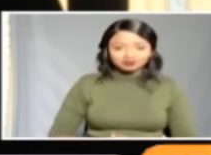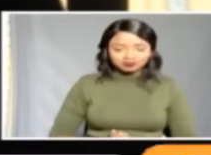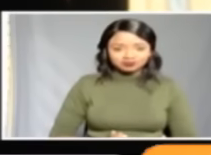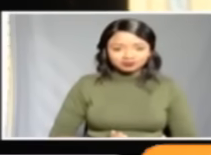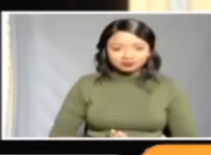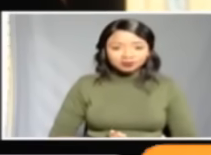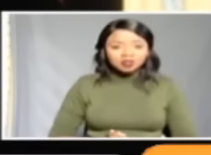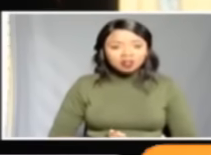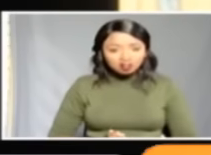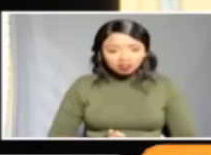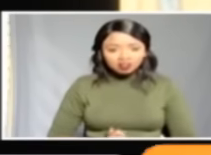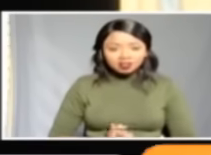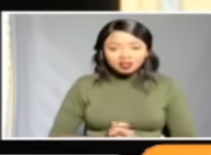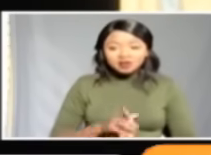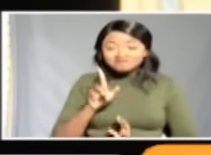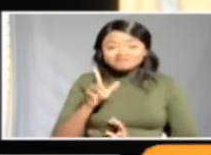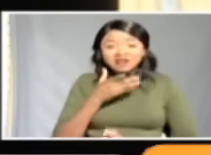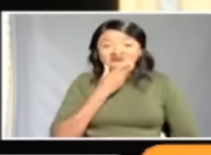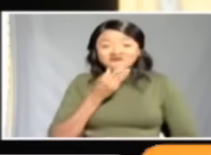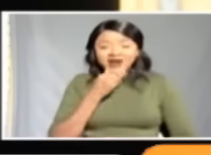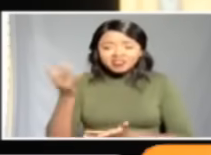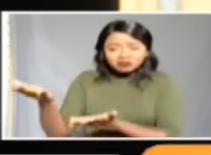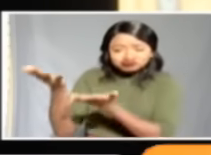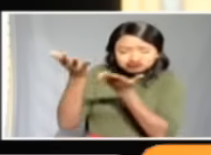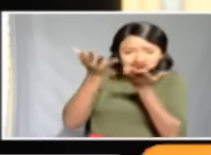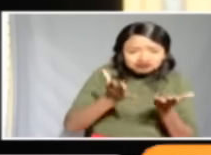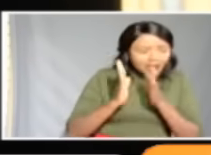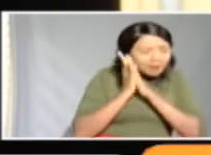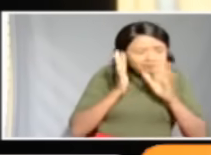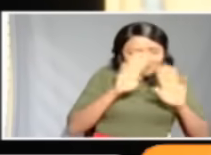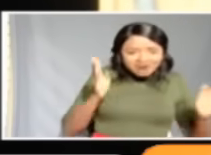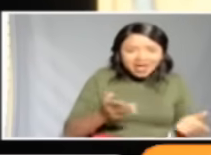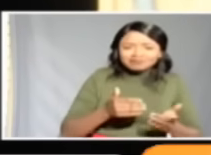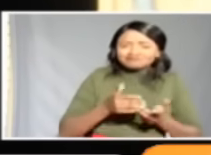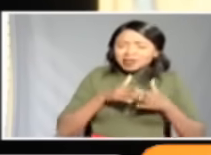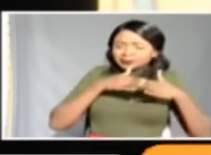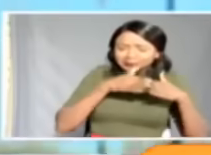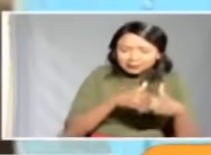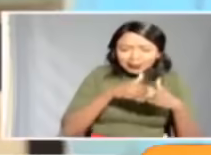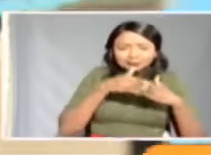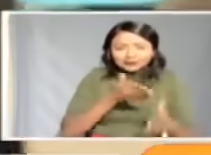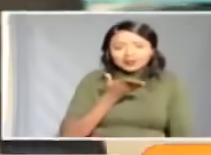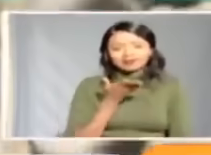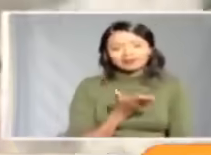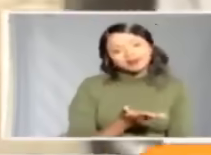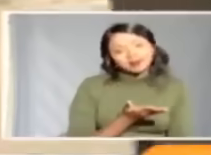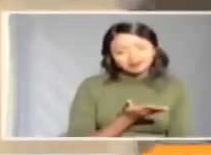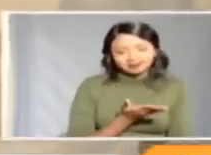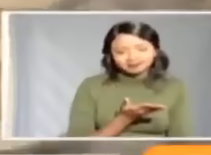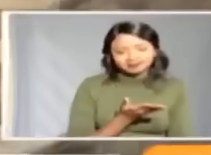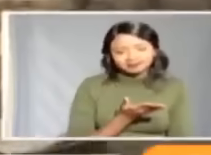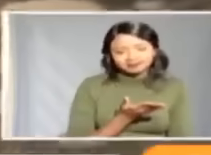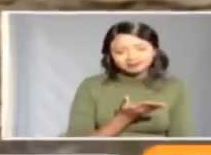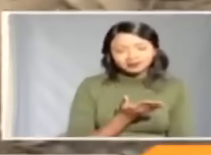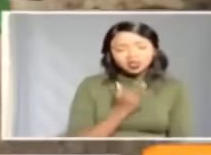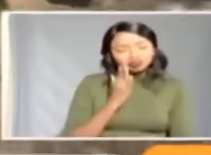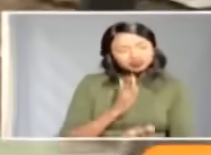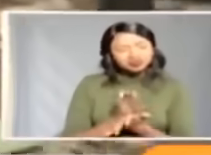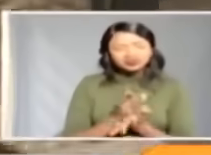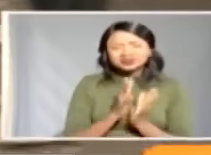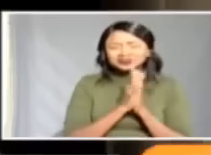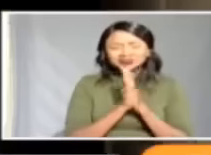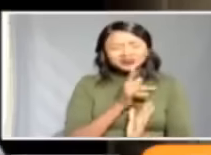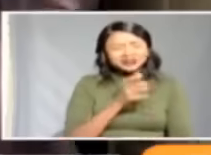Father kanibeba kanipeleka kwa kitanda, akaanza kunifanyia tabia mbaya. Ni taarifa ya kuudhi na